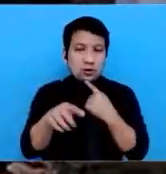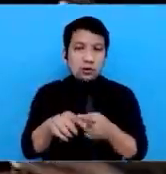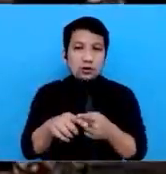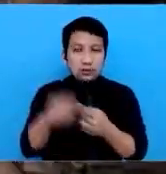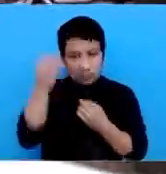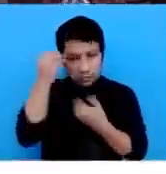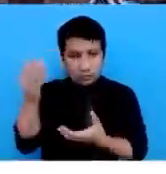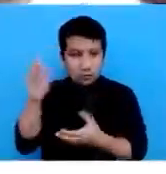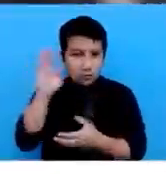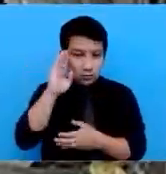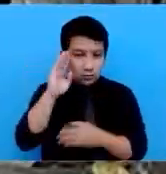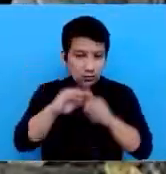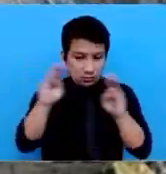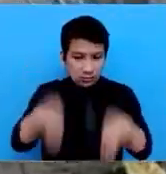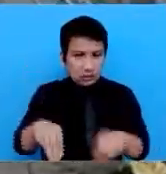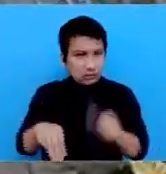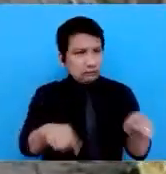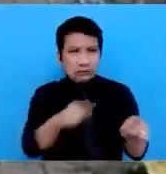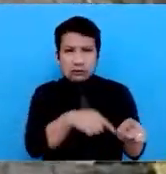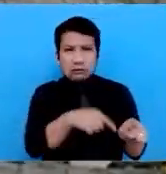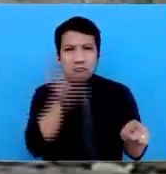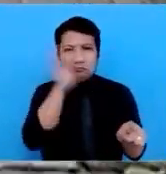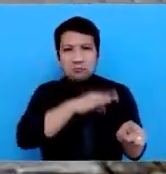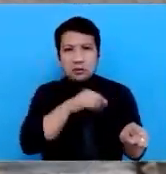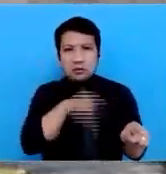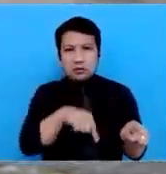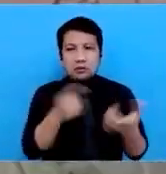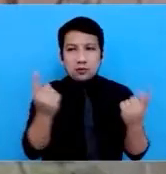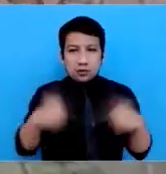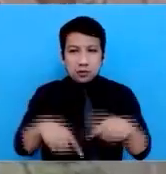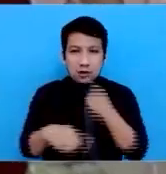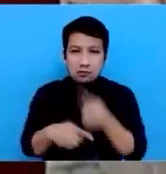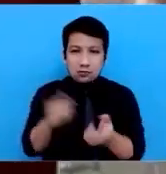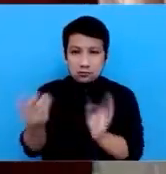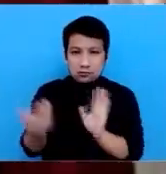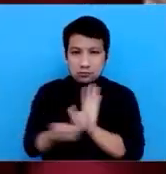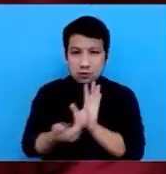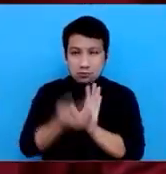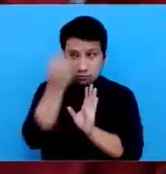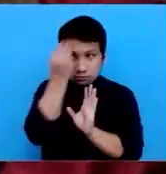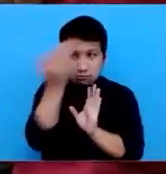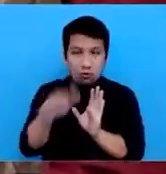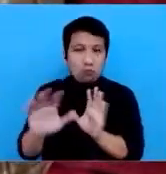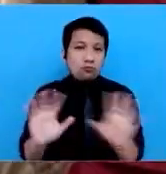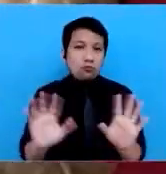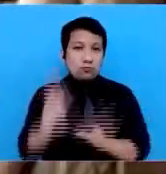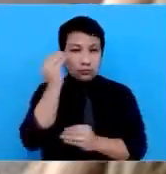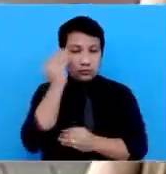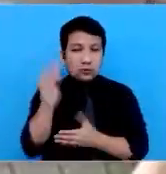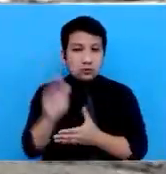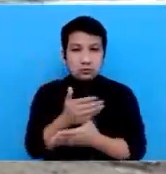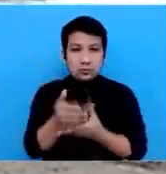voice clip dahil nagdudulot lang ito ng panic at hindi nakakatulong sa sitwasyon ngayon